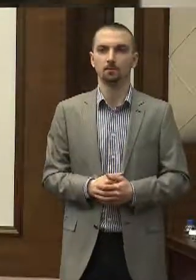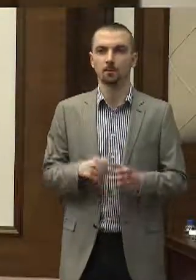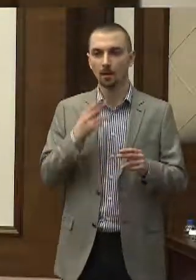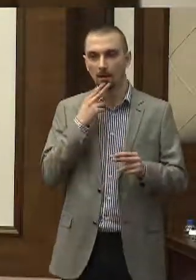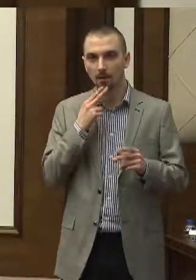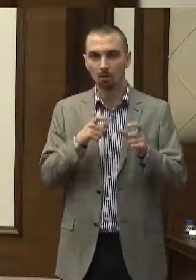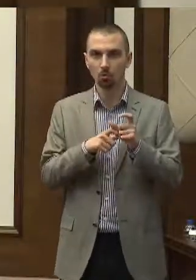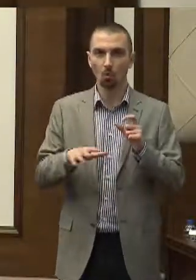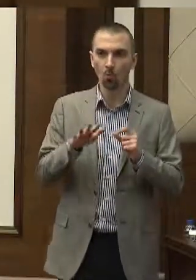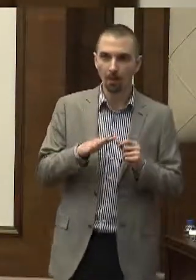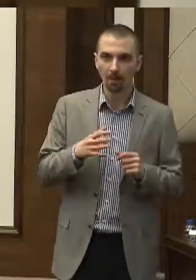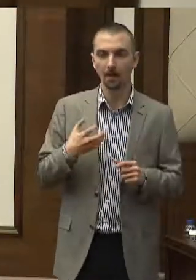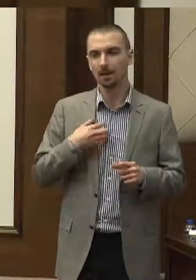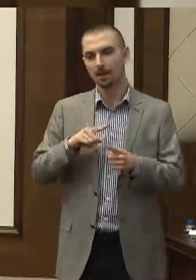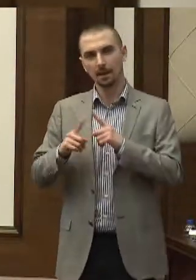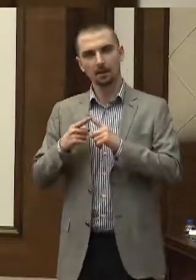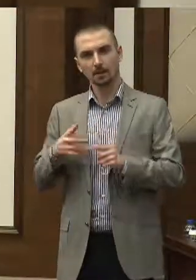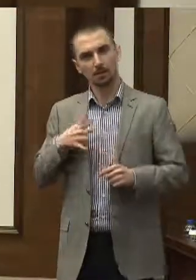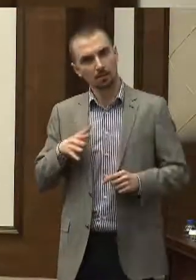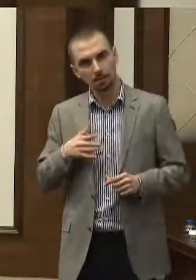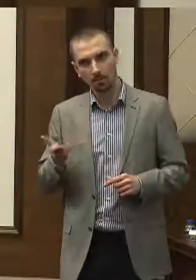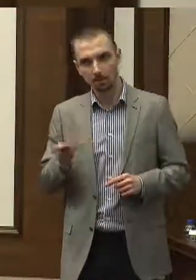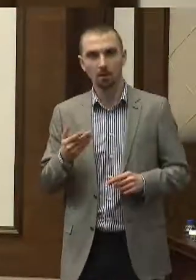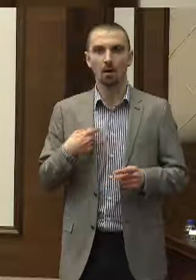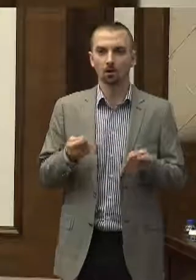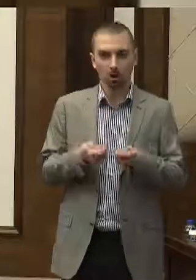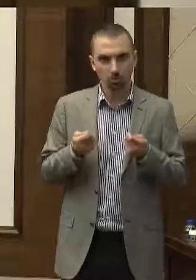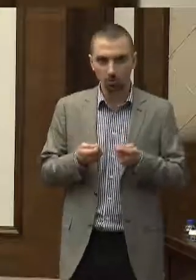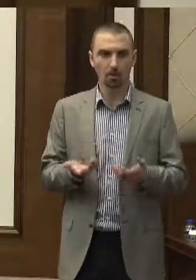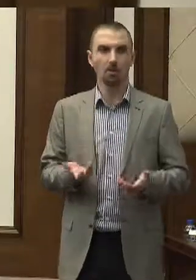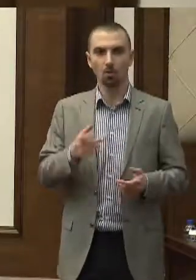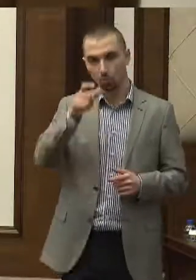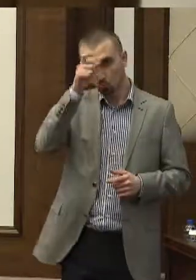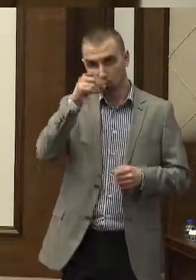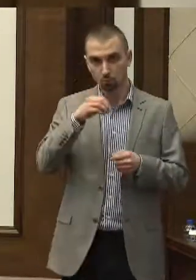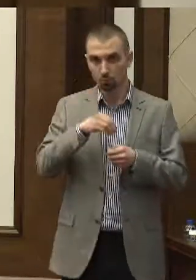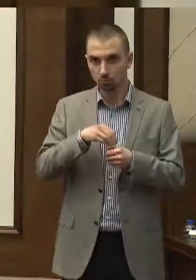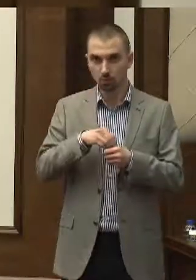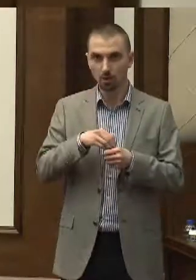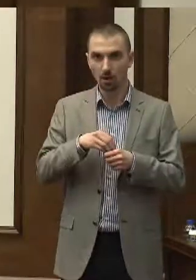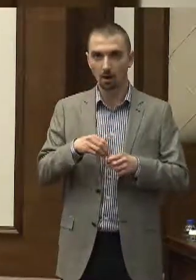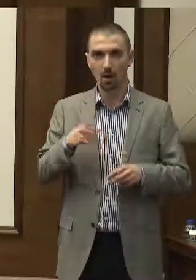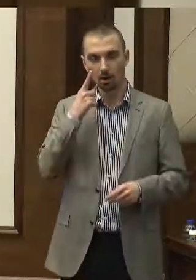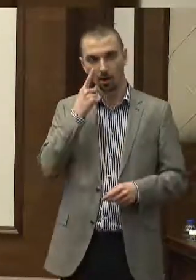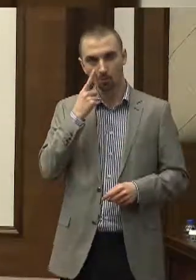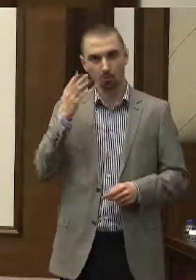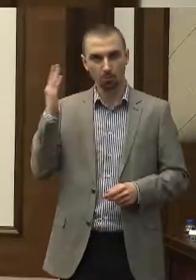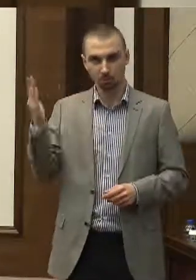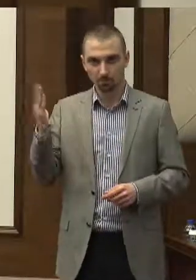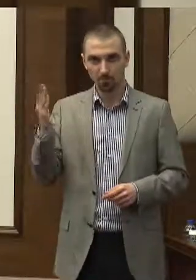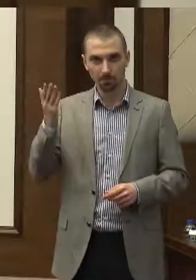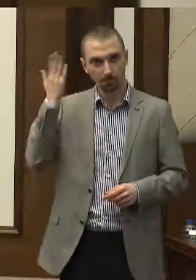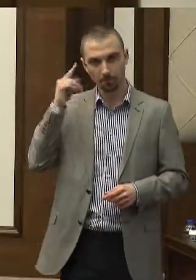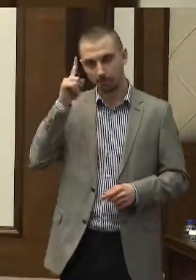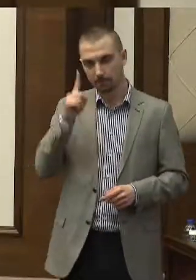ve siyasi yaşamda önce olmasını sağlayan devrimler, Türkiye Cumhuriyeti'nin kurucusu Mustafa Kemal Atatürk